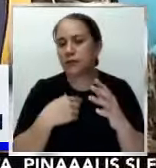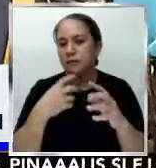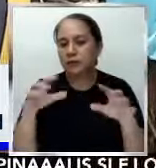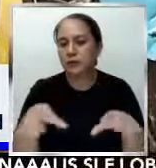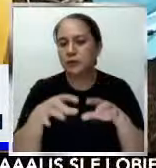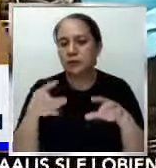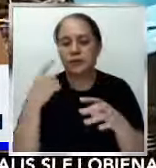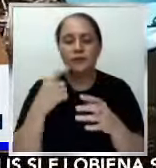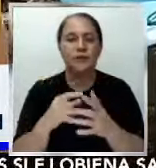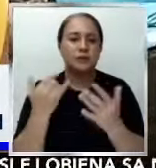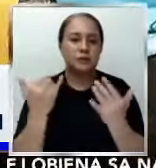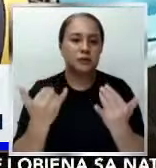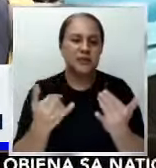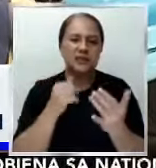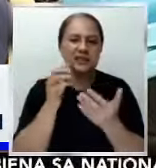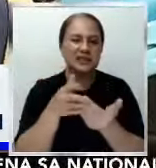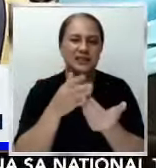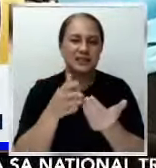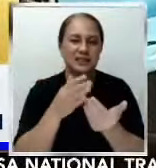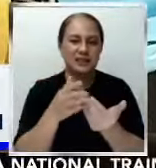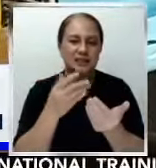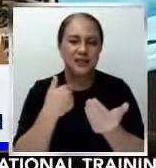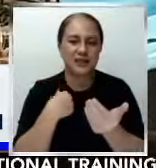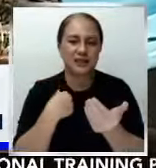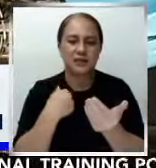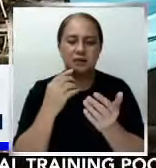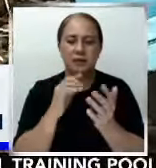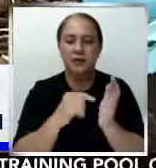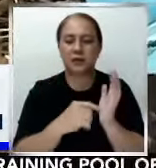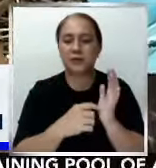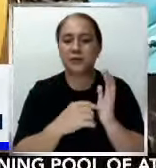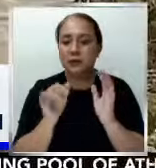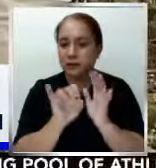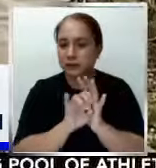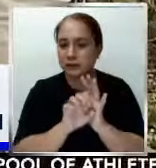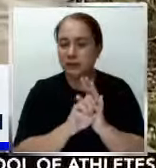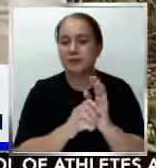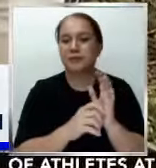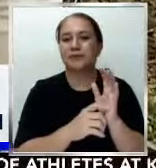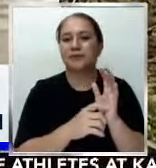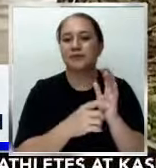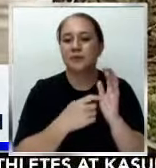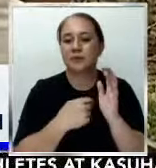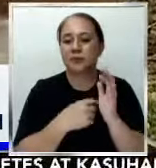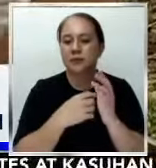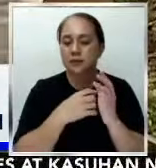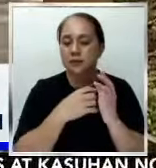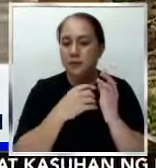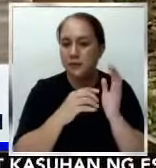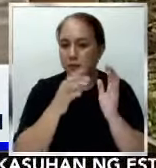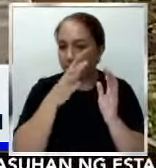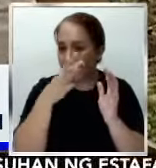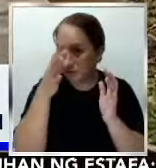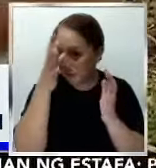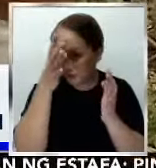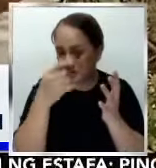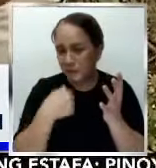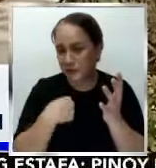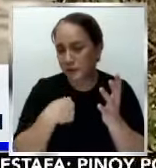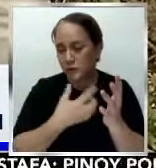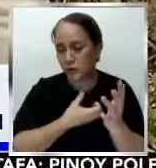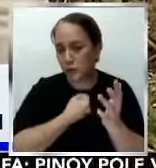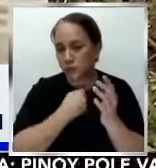Hindi madali ang maging ilaw at haligi ng tahanan. Gayun din ang magpundar ng sariling